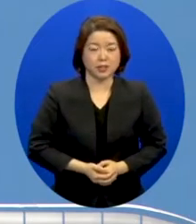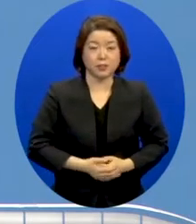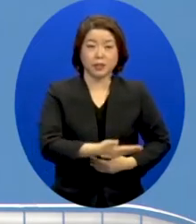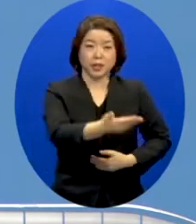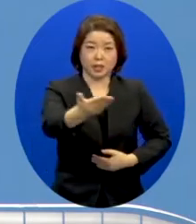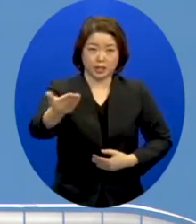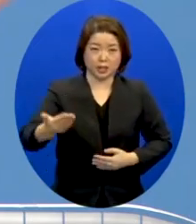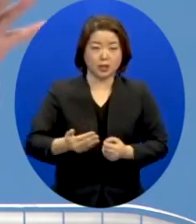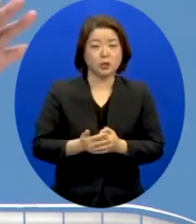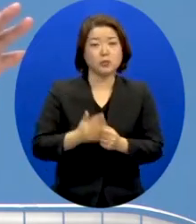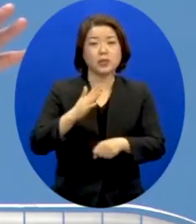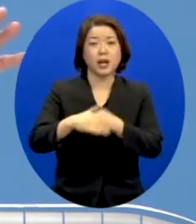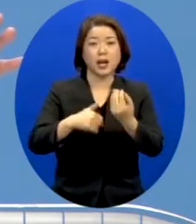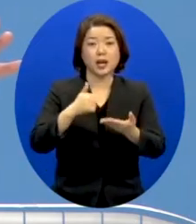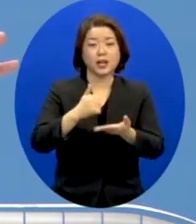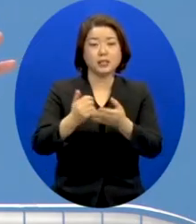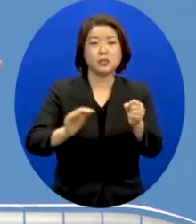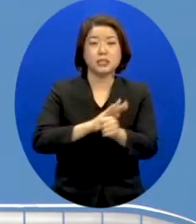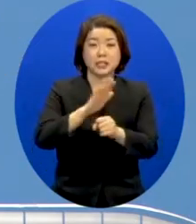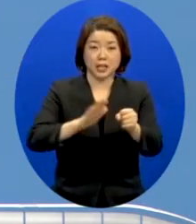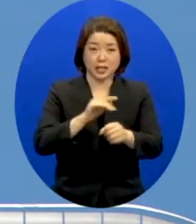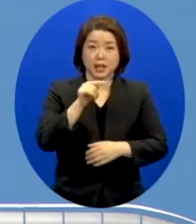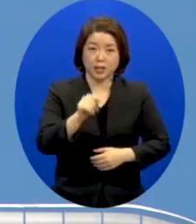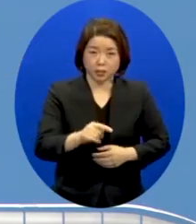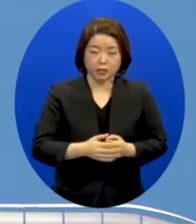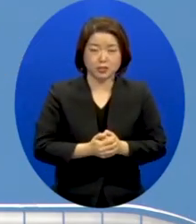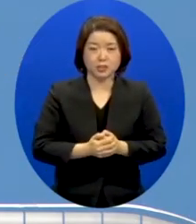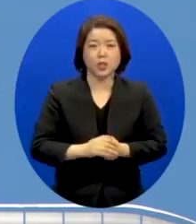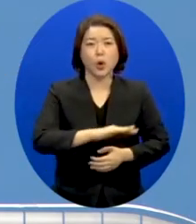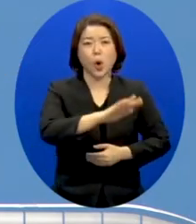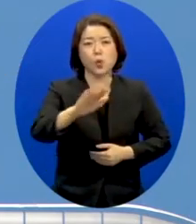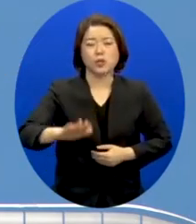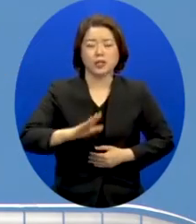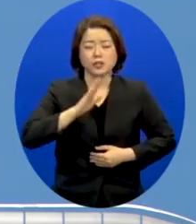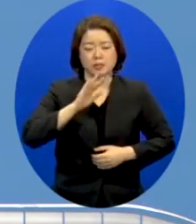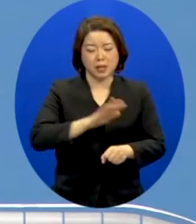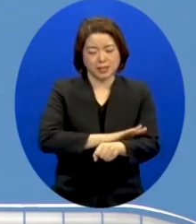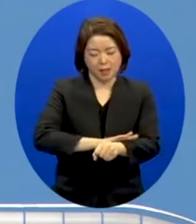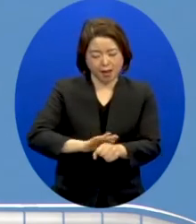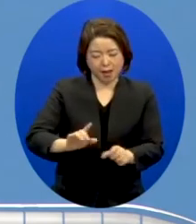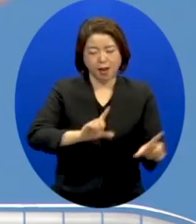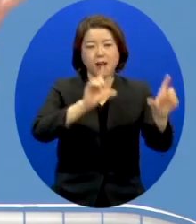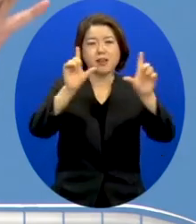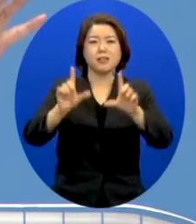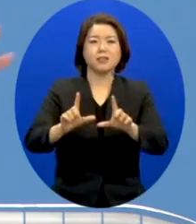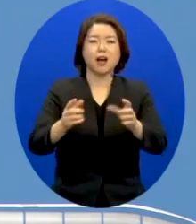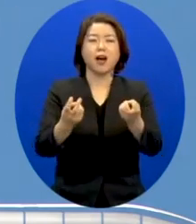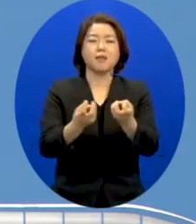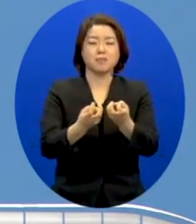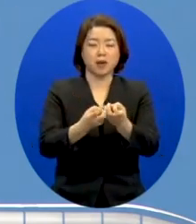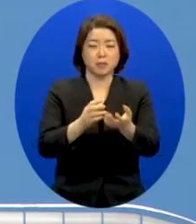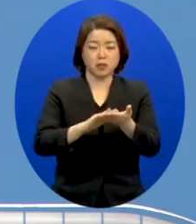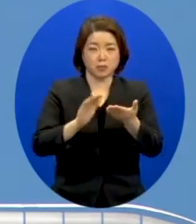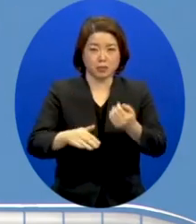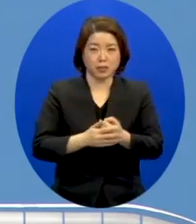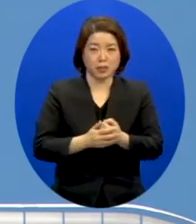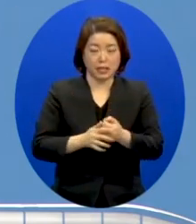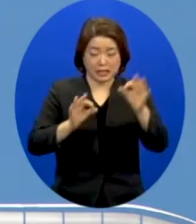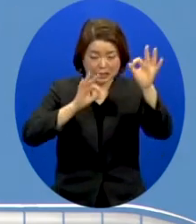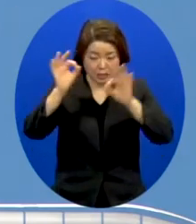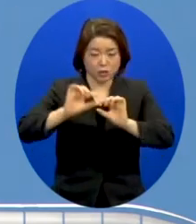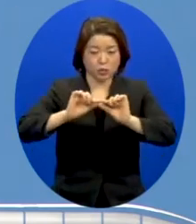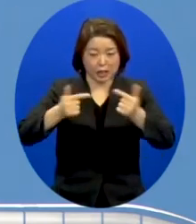여러분 하나님을 사랑하는 것은 우리가 정말 잘 사는 길입니다 실족하지 않는 길이에요